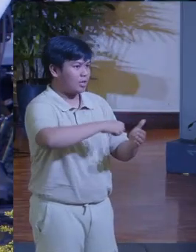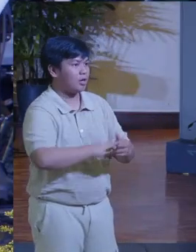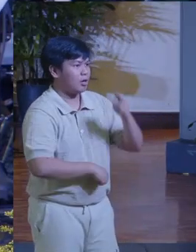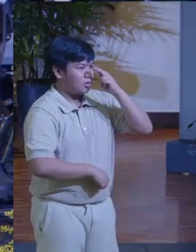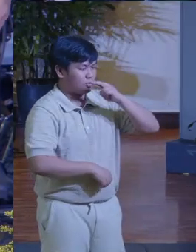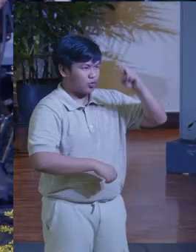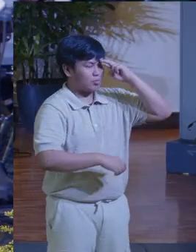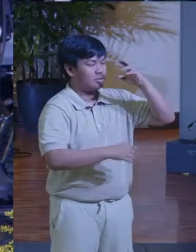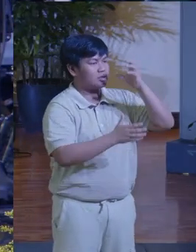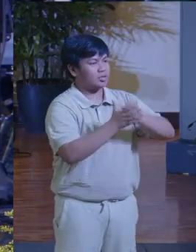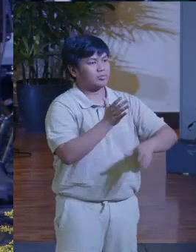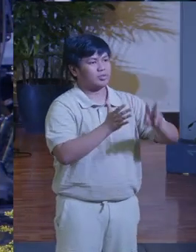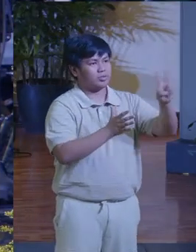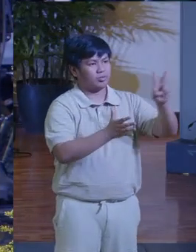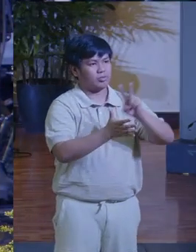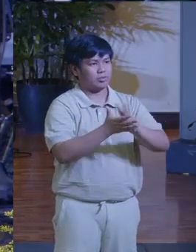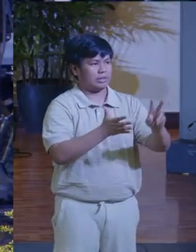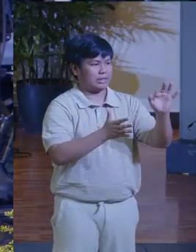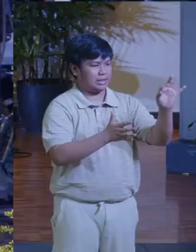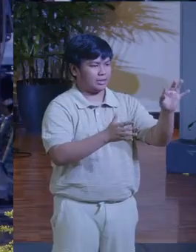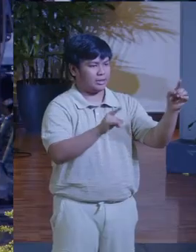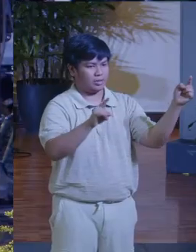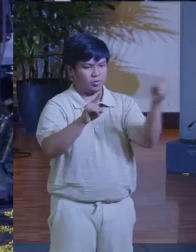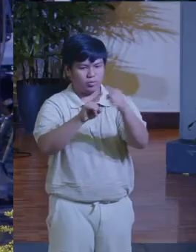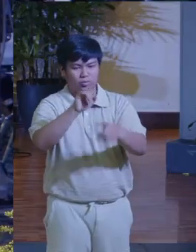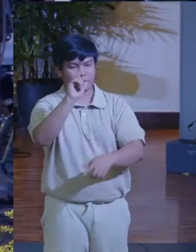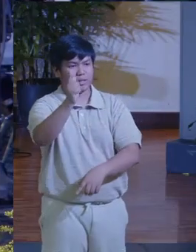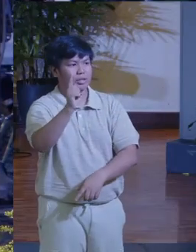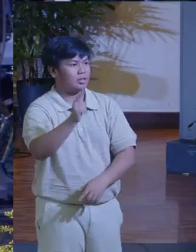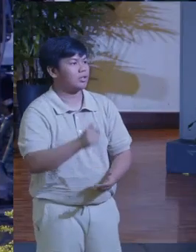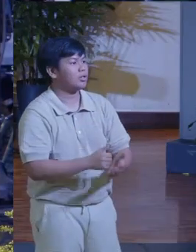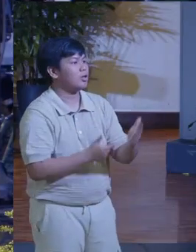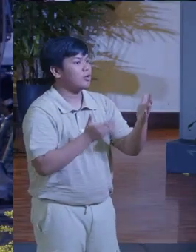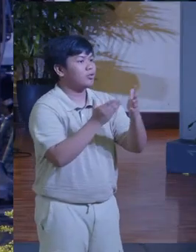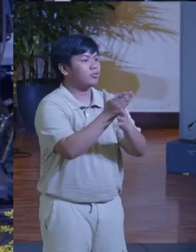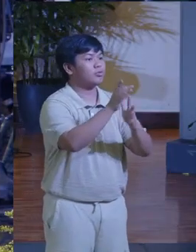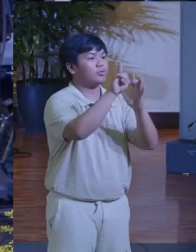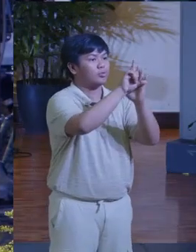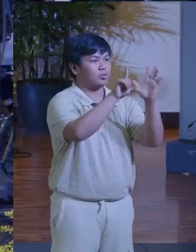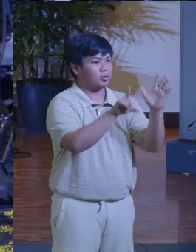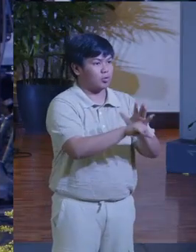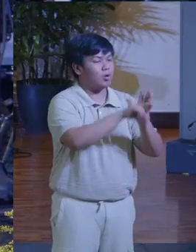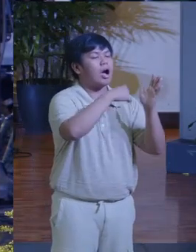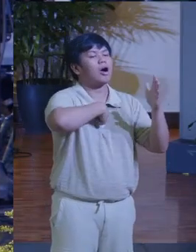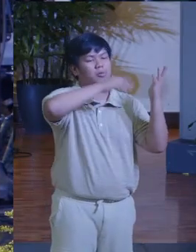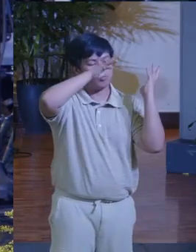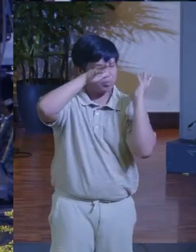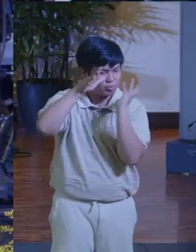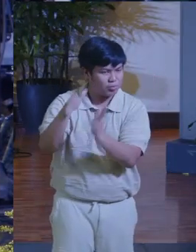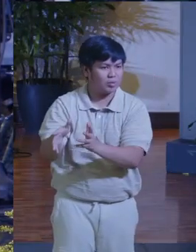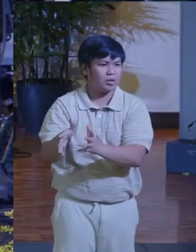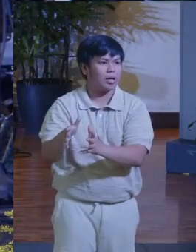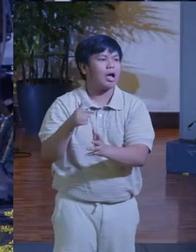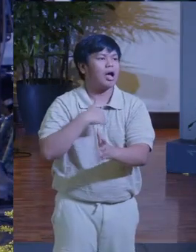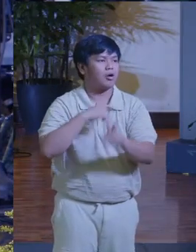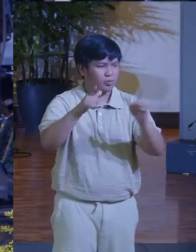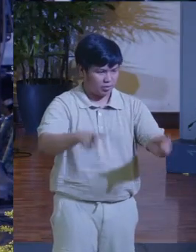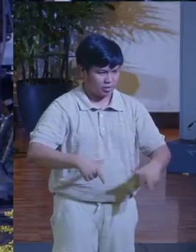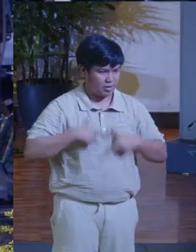Romans 2:19-20. For through the law I died to the law so that I might live to